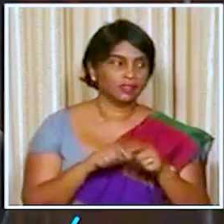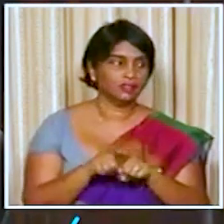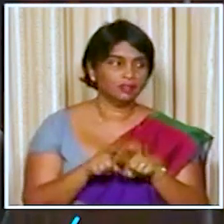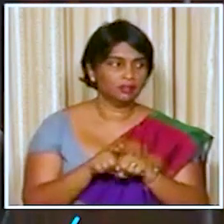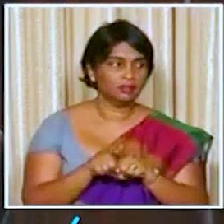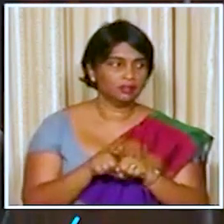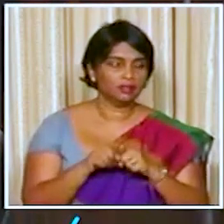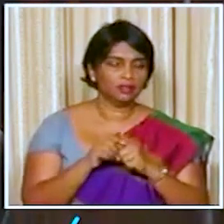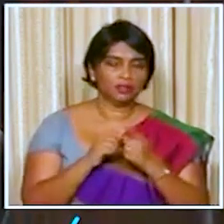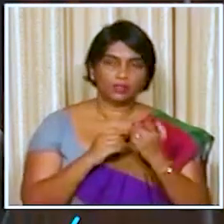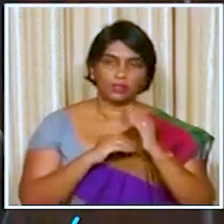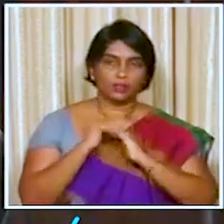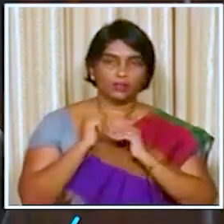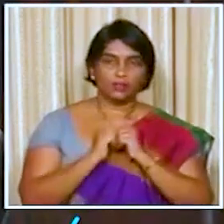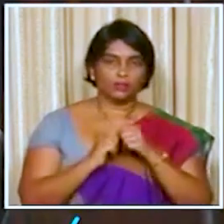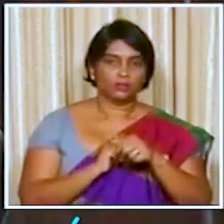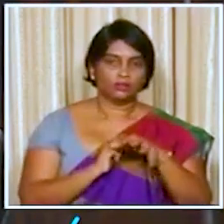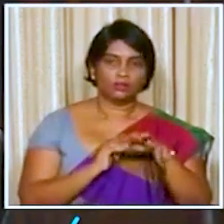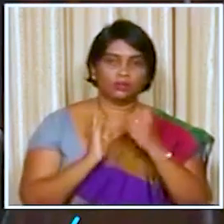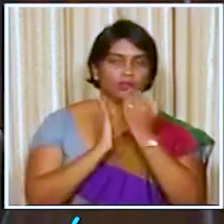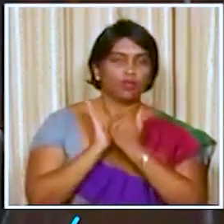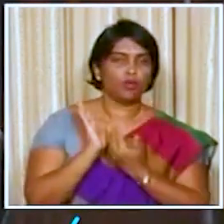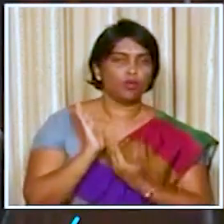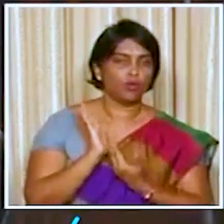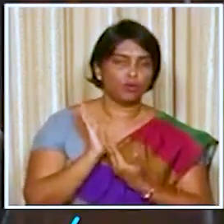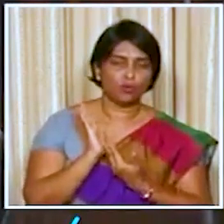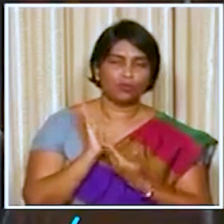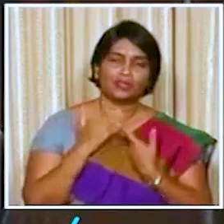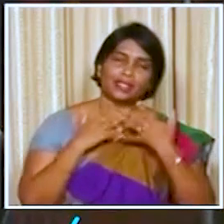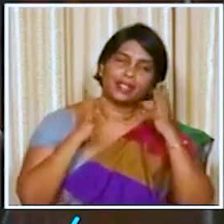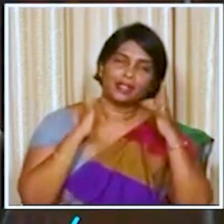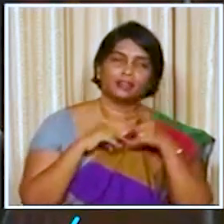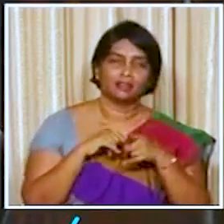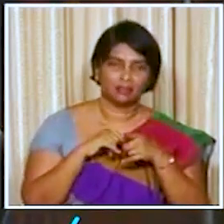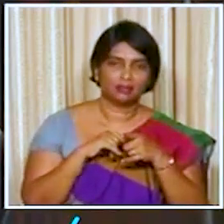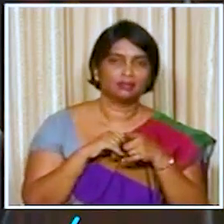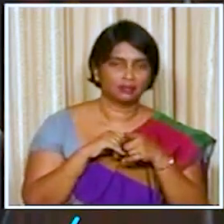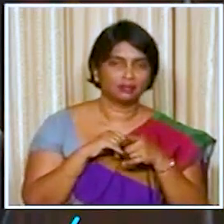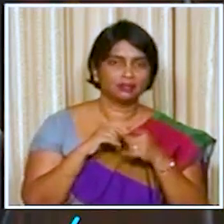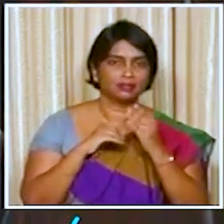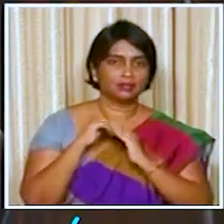කරලා තින්නේ මේ පැටලෙවිල්ල පාවිච්චි කරලා මේ ලයිස්තුව මොකද්ද කියලා දන්නේ නැතුව hina වෙලා හරි